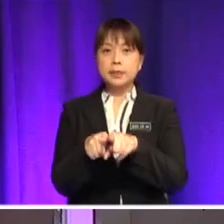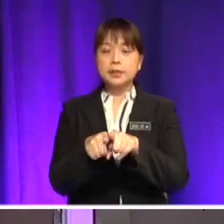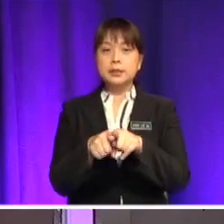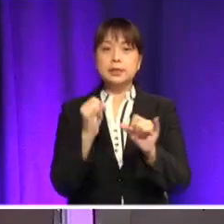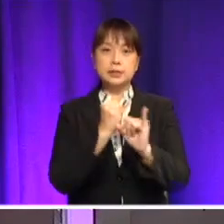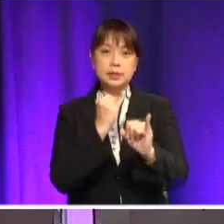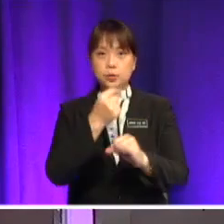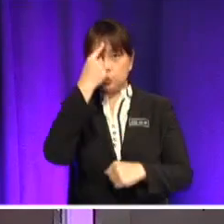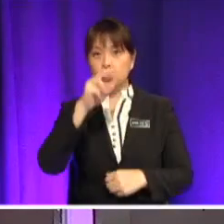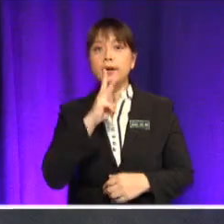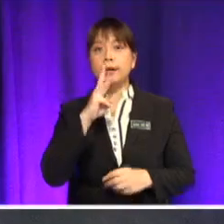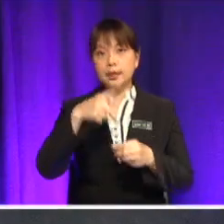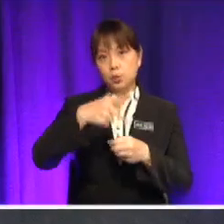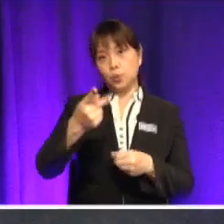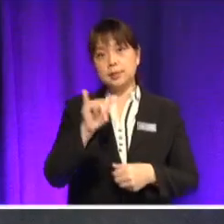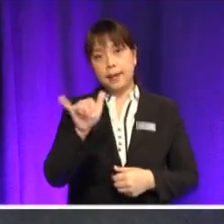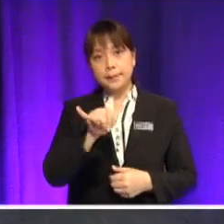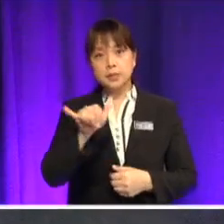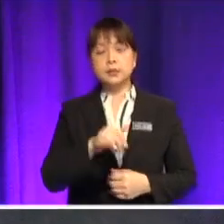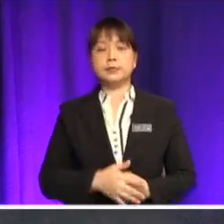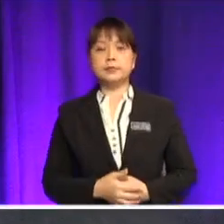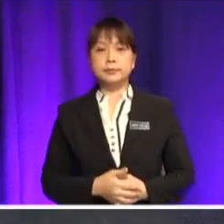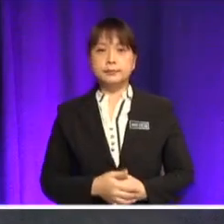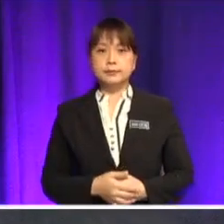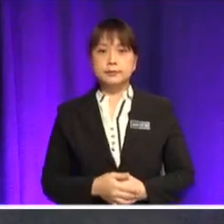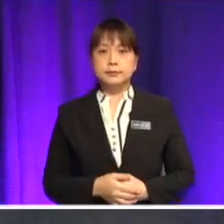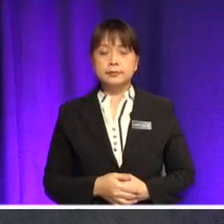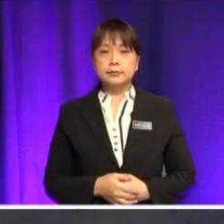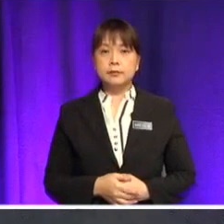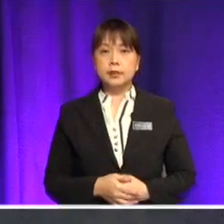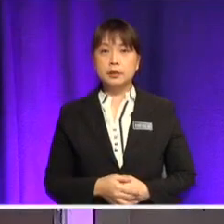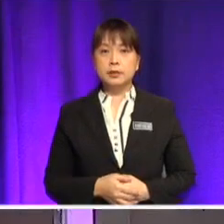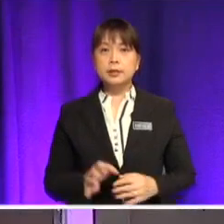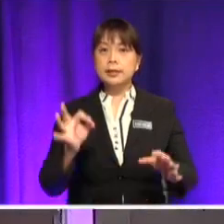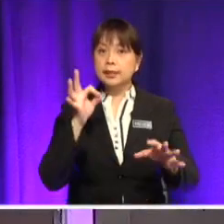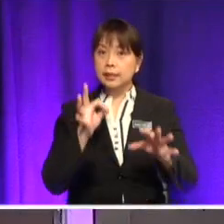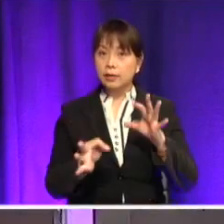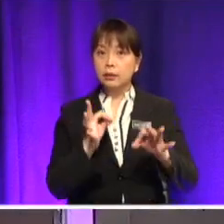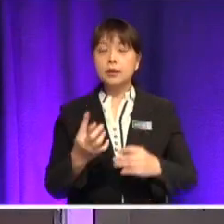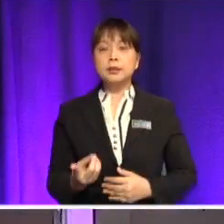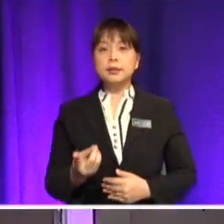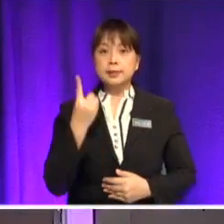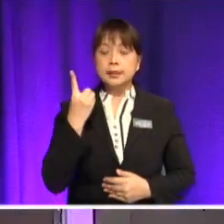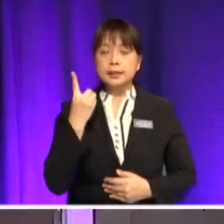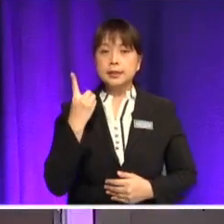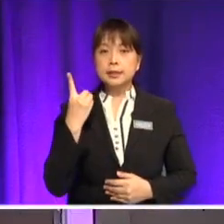boleh paham ini Oke seterusnya Jadi jika daya dikenakan kata pembukaan